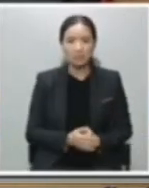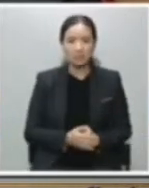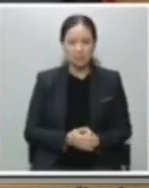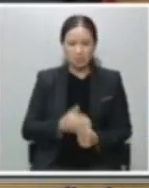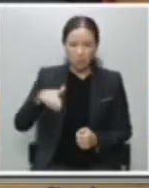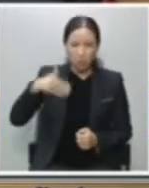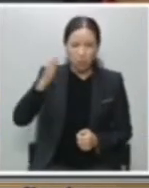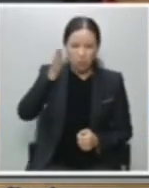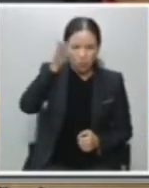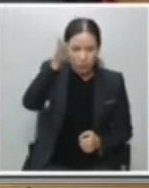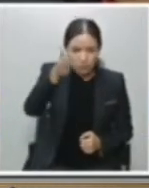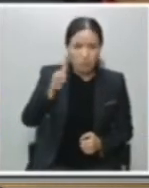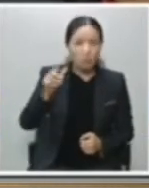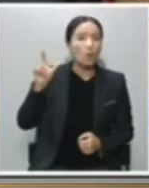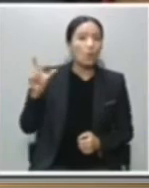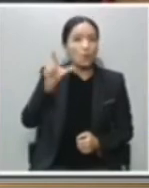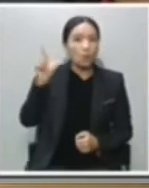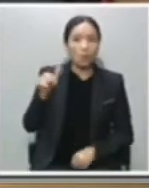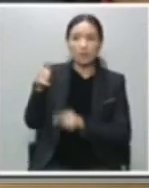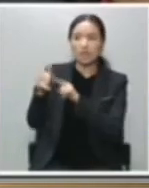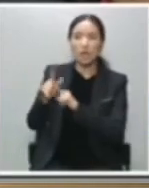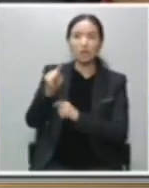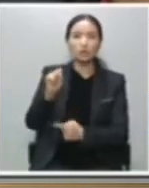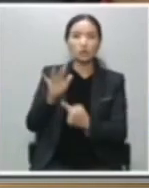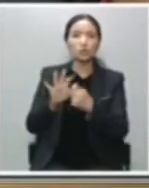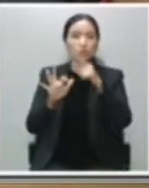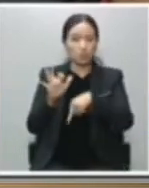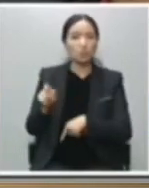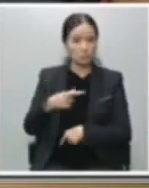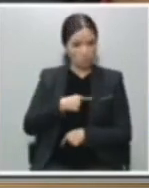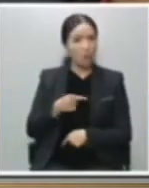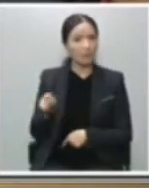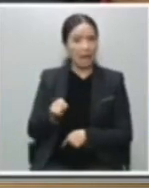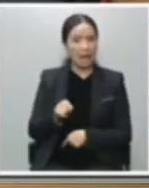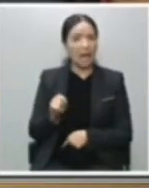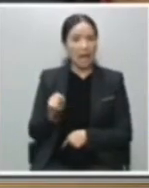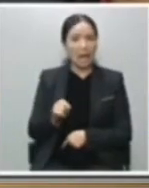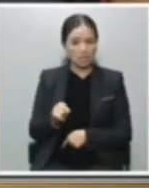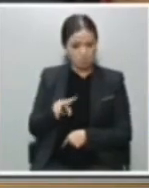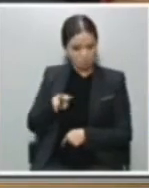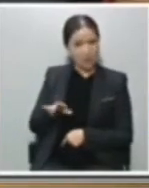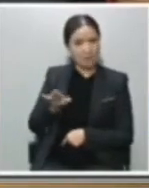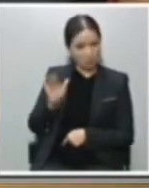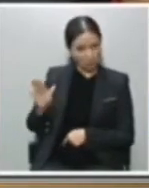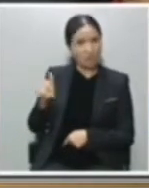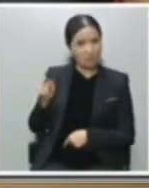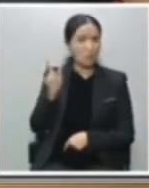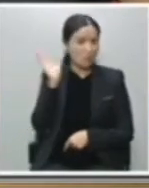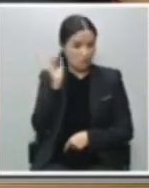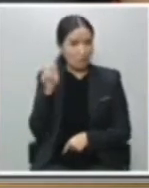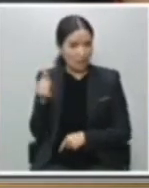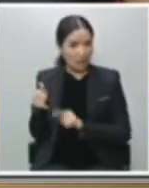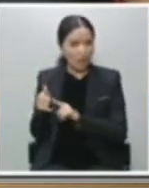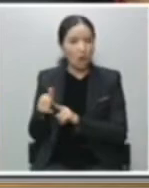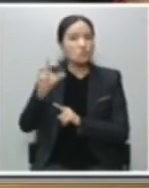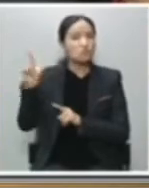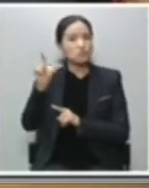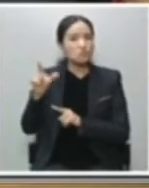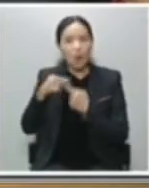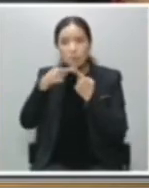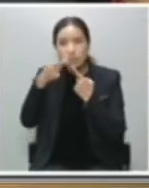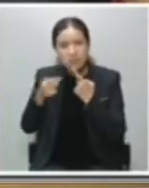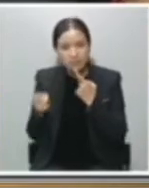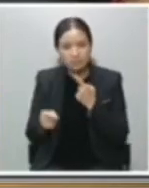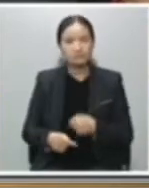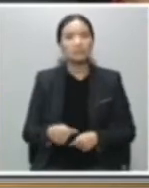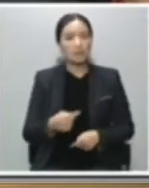นี่แหละครับลุงตู่ท่านพูดว่าผมชอบฟังท่านนะผมเป็นแฟนลุงตู่ตัวจริงวันหนึ่งลุงตู่บอกว่าผม